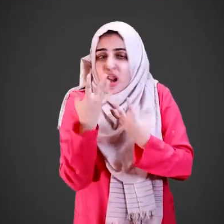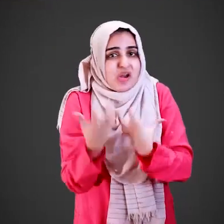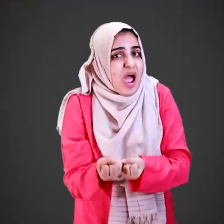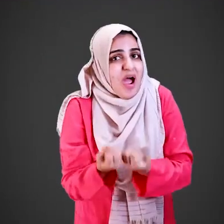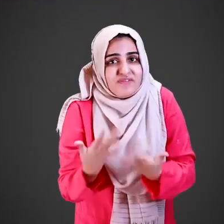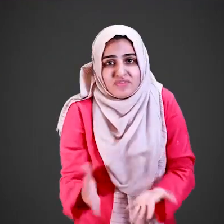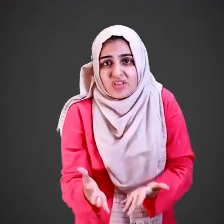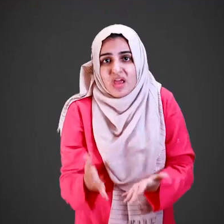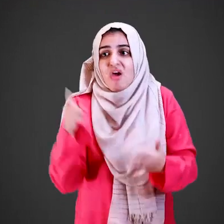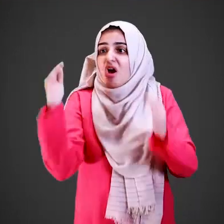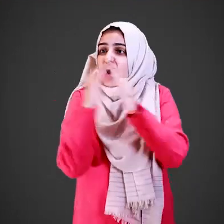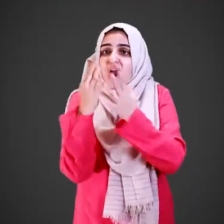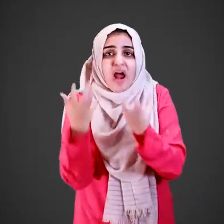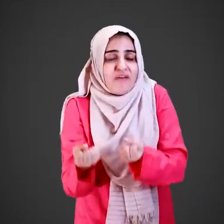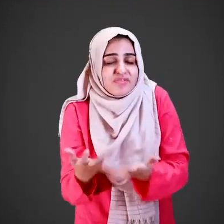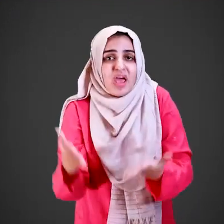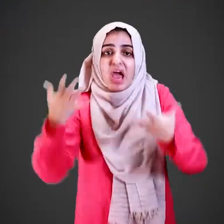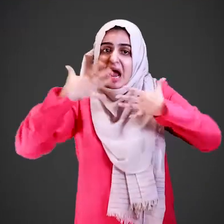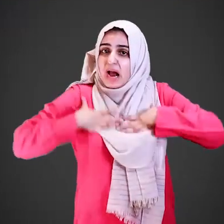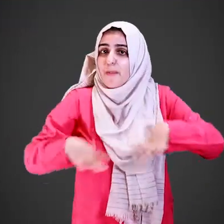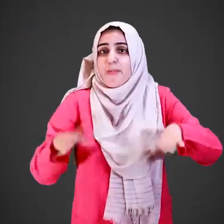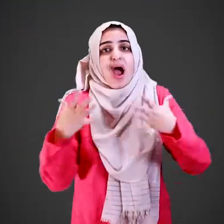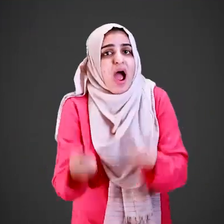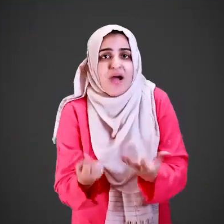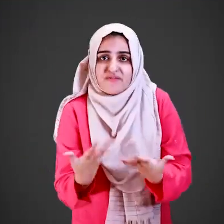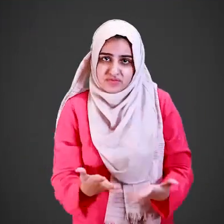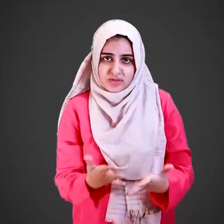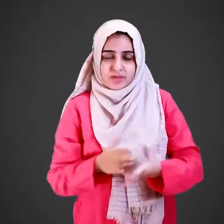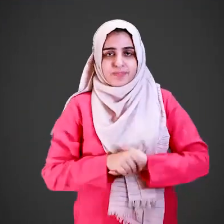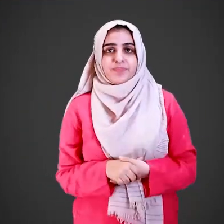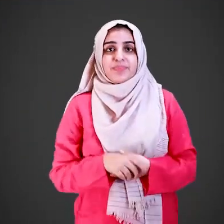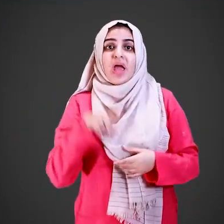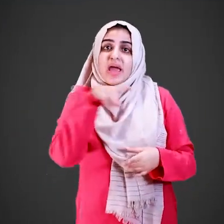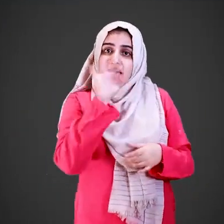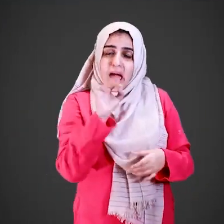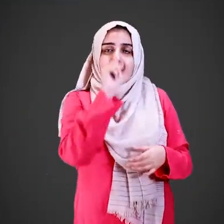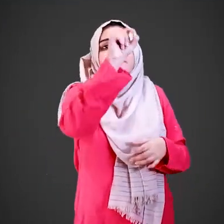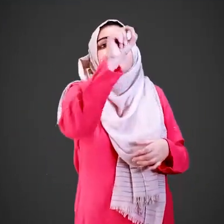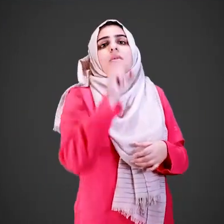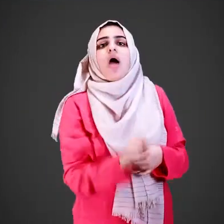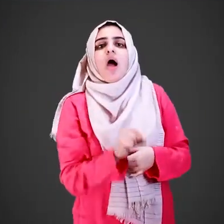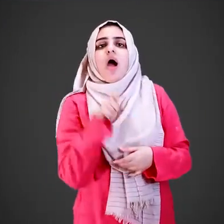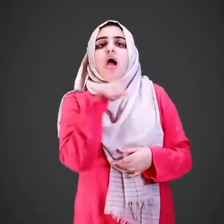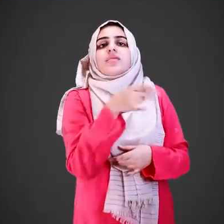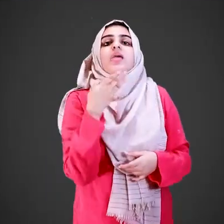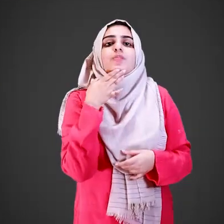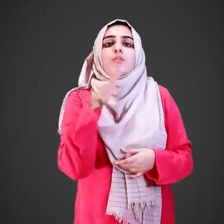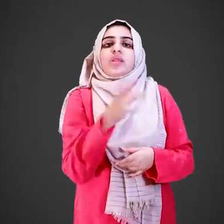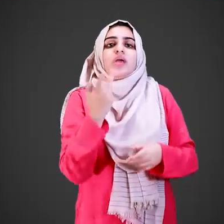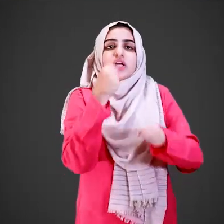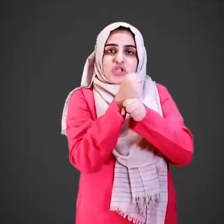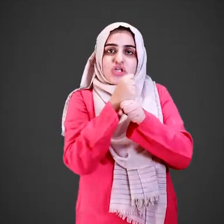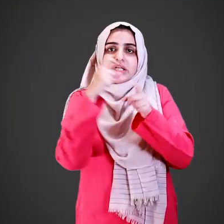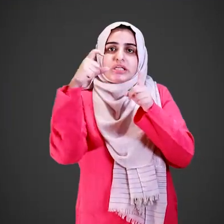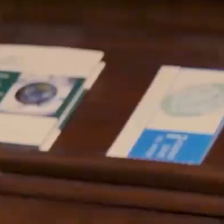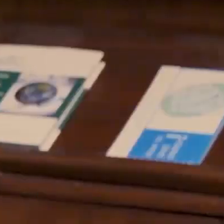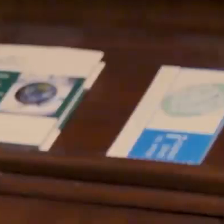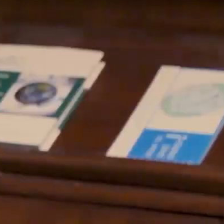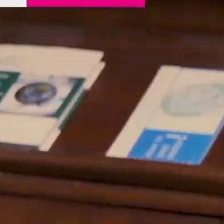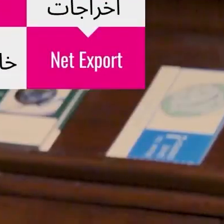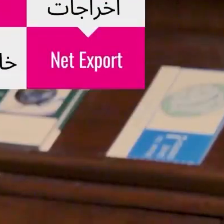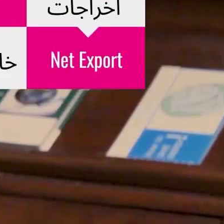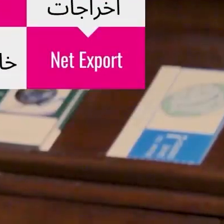वो ज़्यादा है। जो लोग देहातों में रहते हैं 70% लोग, उनकी आमदन ज़राए जो उनसे है ना बहुत महदूद है और